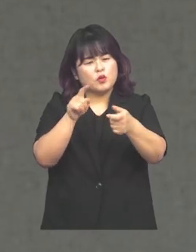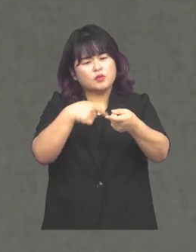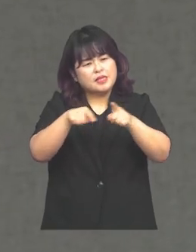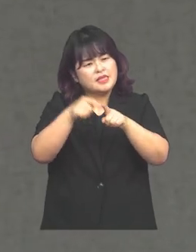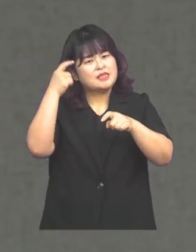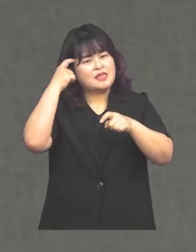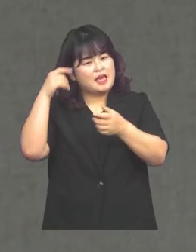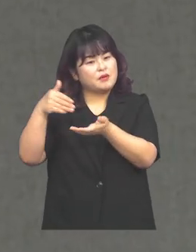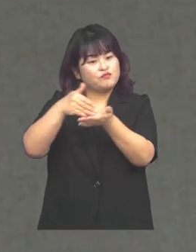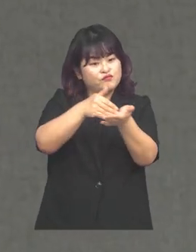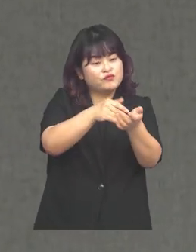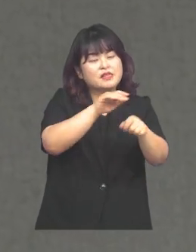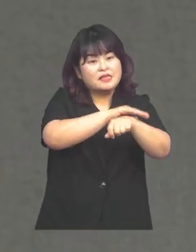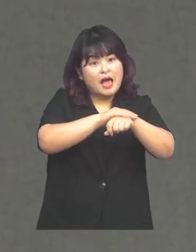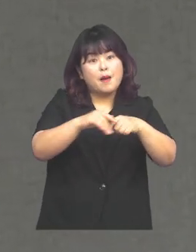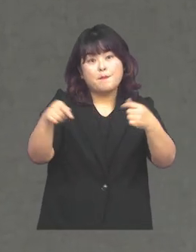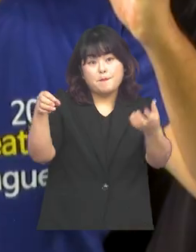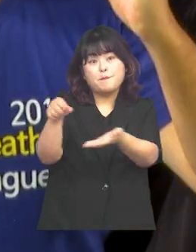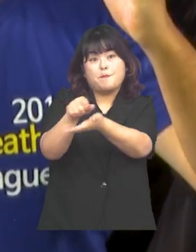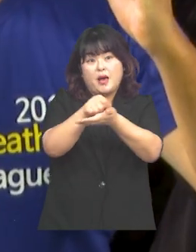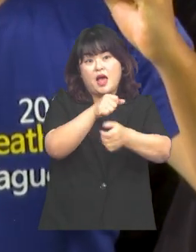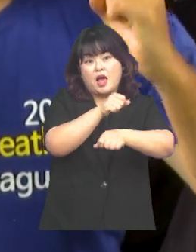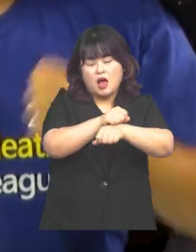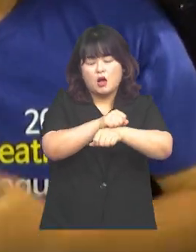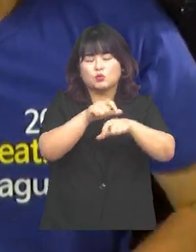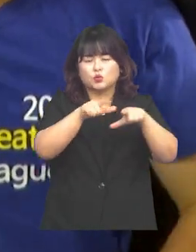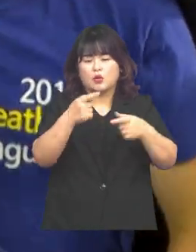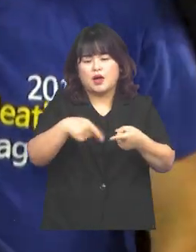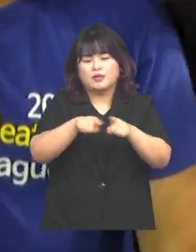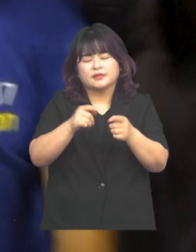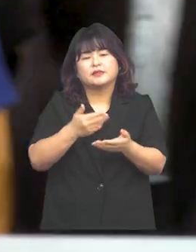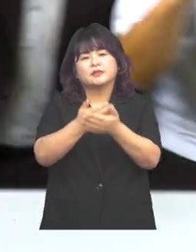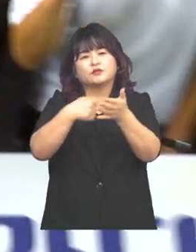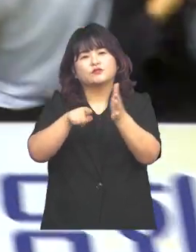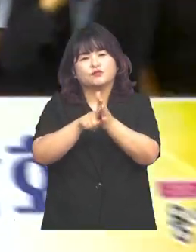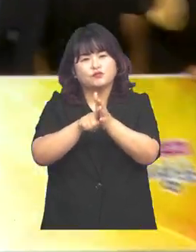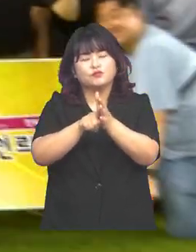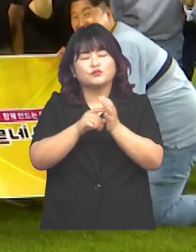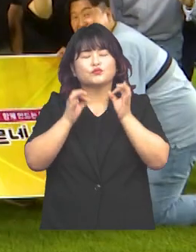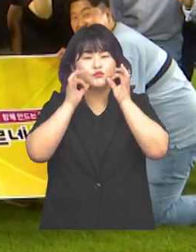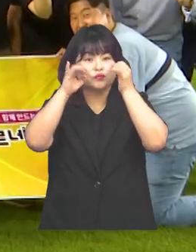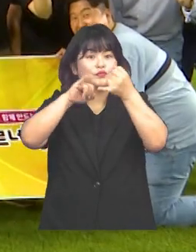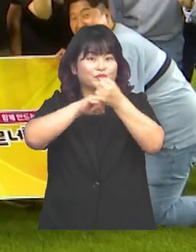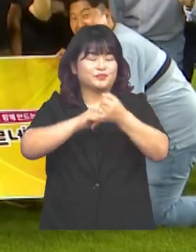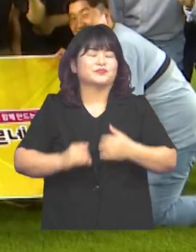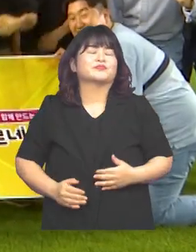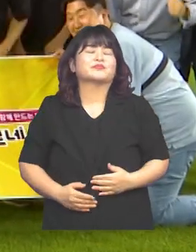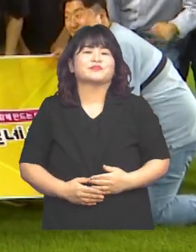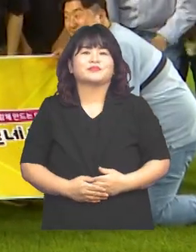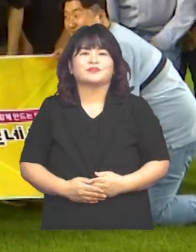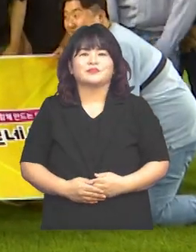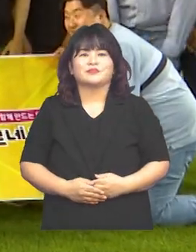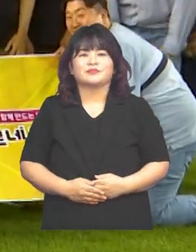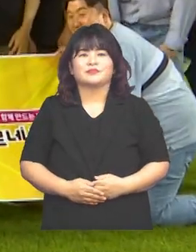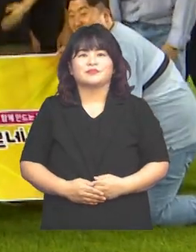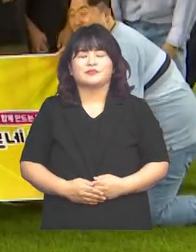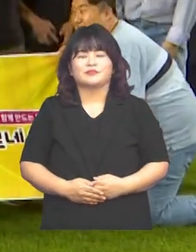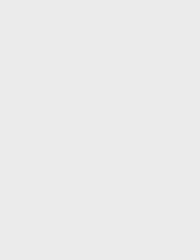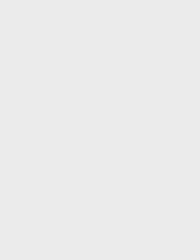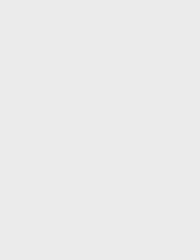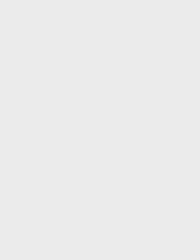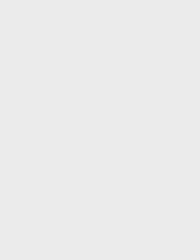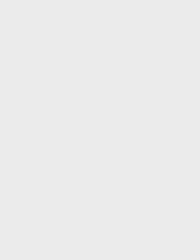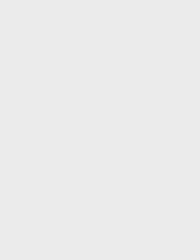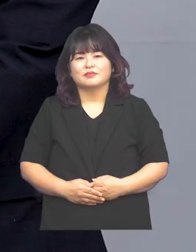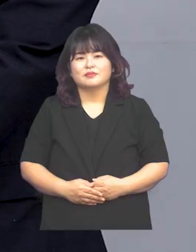운영에 적극 반영하고 용인FC가 시민과 함께 성장하는 구단으로 자리매김할 수 있도록 지원할 계획입니다.